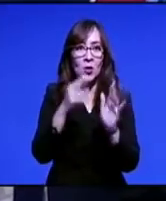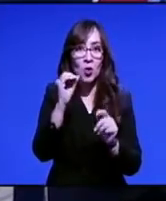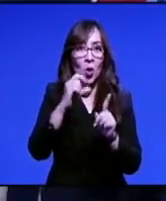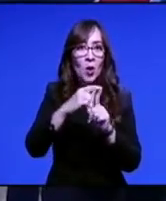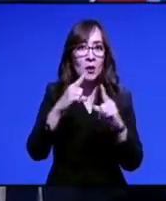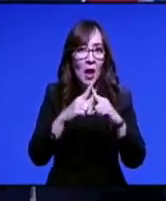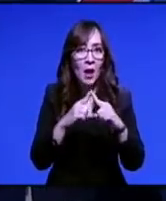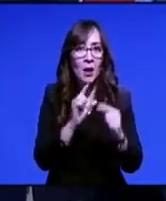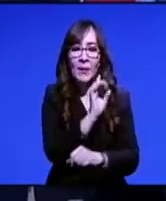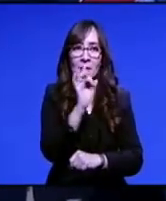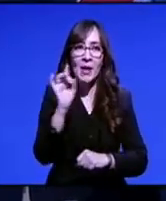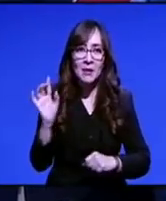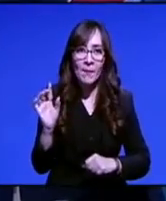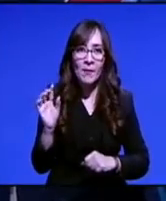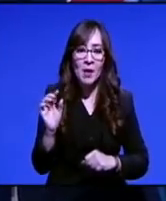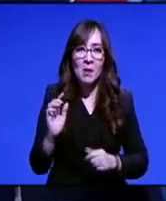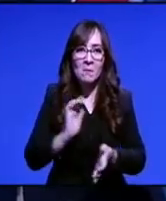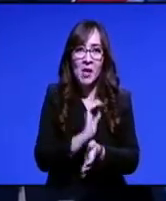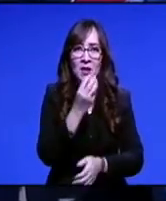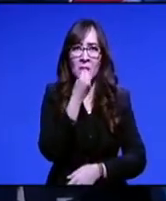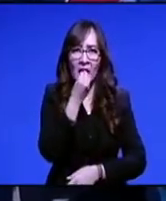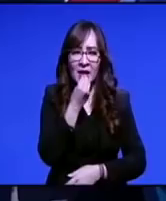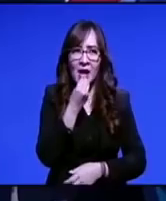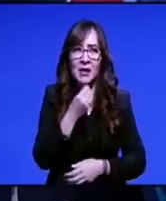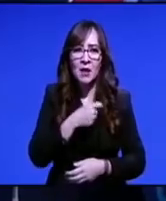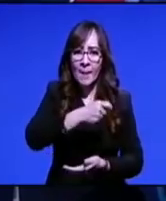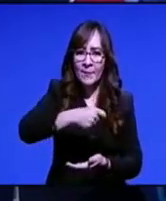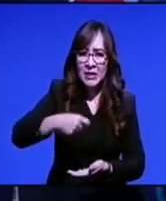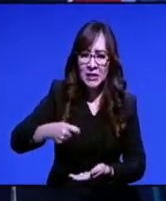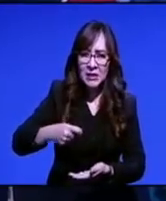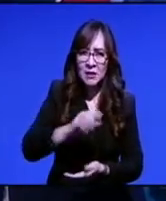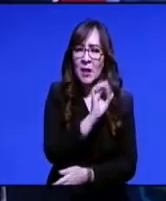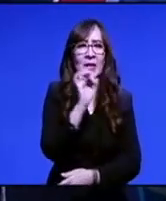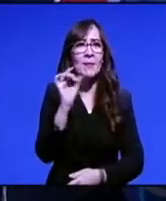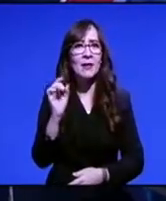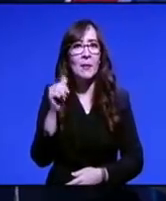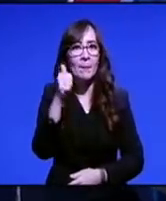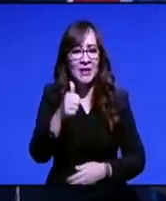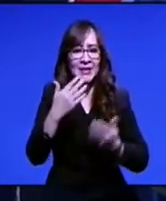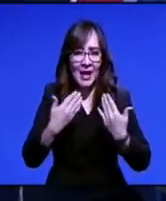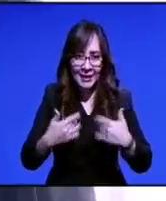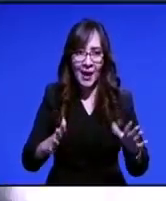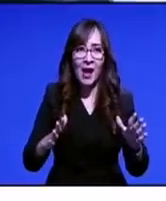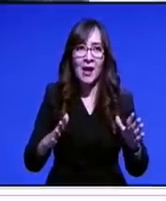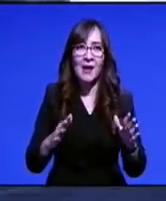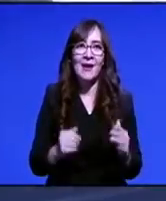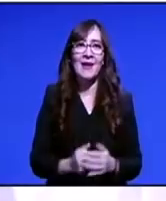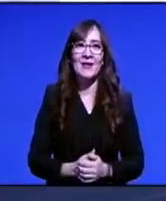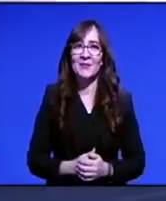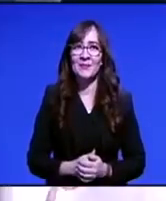kena makanan, bulpen, tinta, oli, semuanya bisa hilang. Chemicalnya juga lengkap kayak sini. Ya.